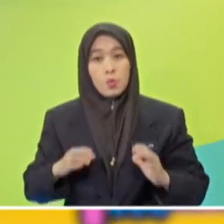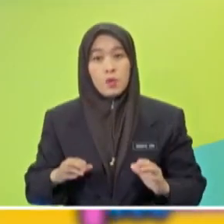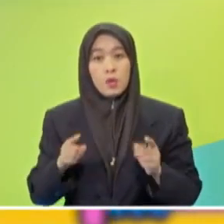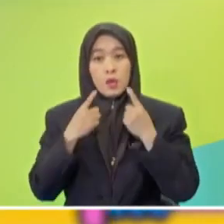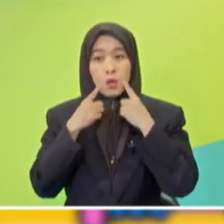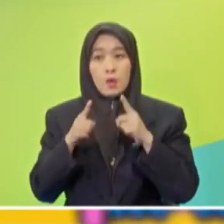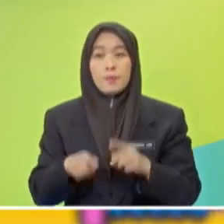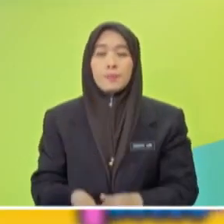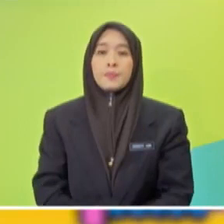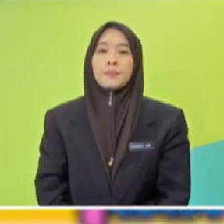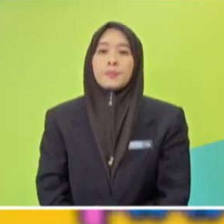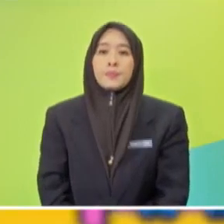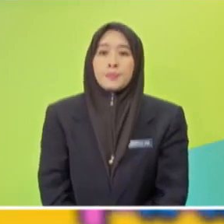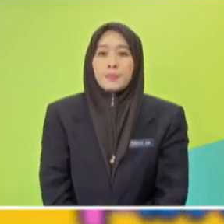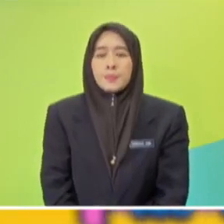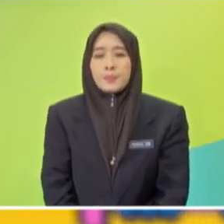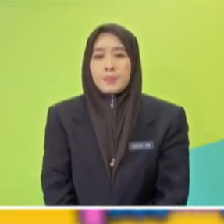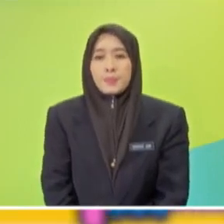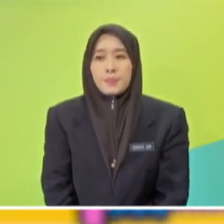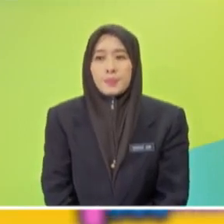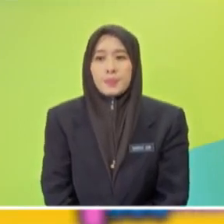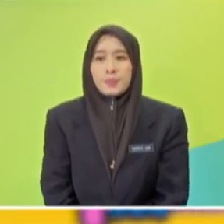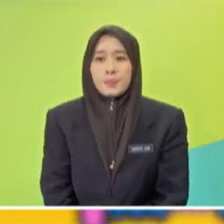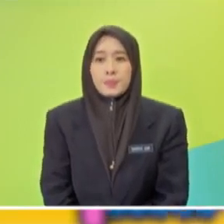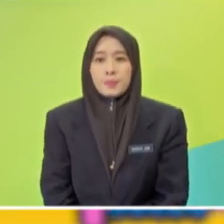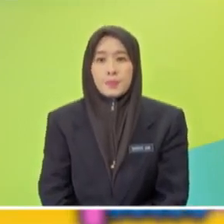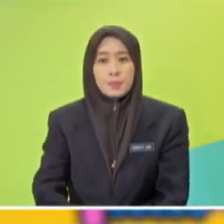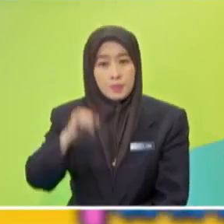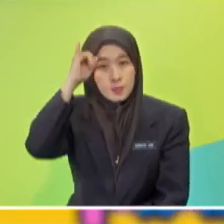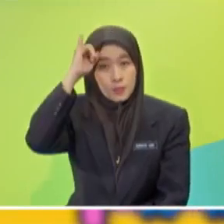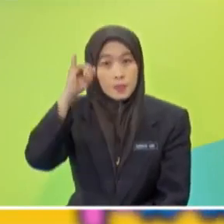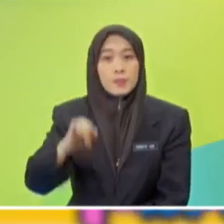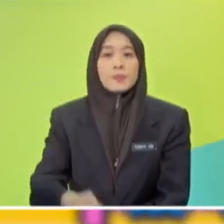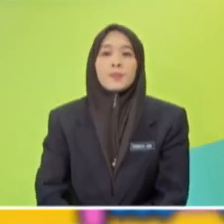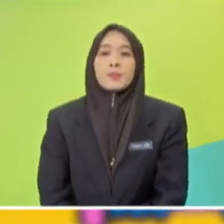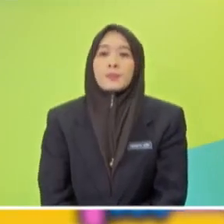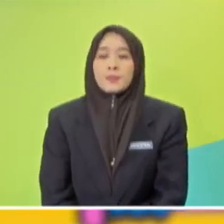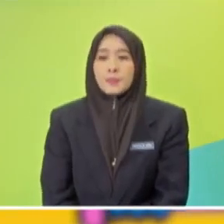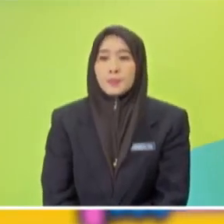kita lihat jawaban boleh tunjukkan jawaban anda